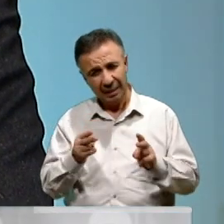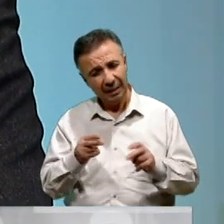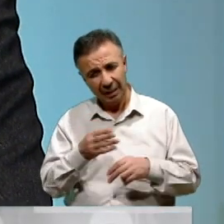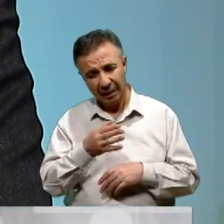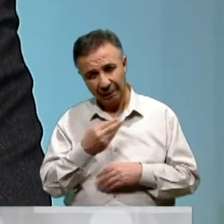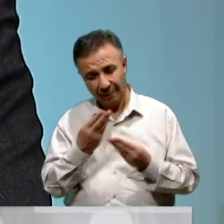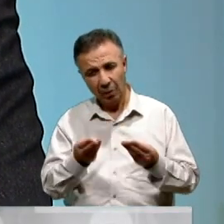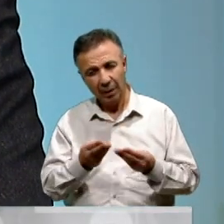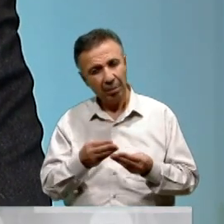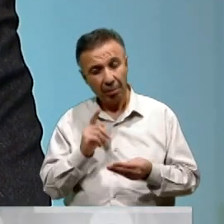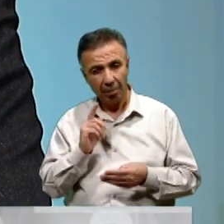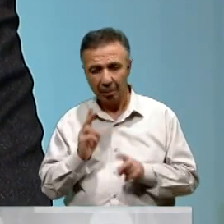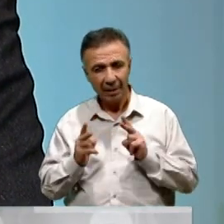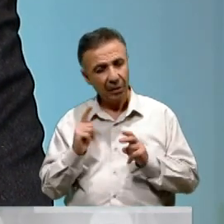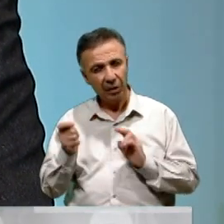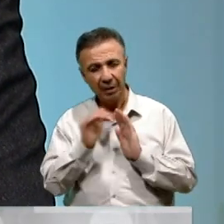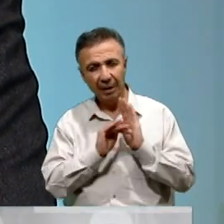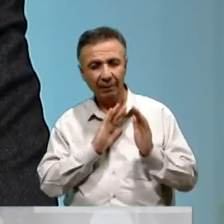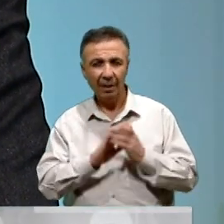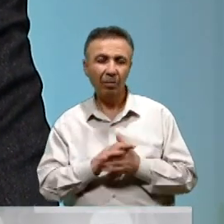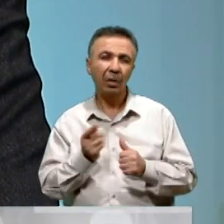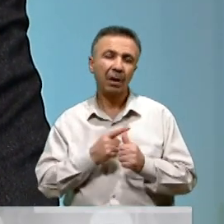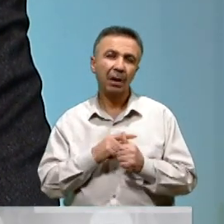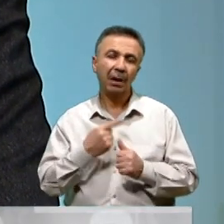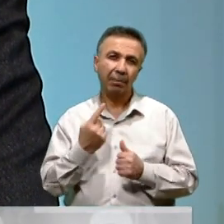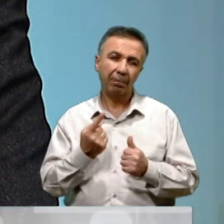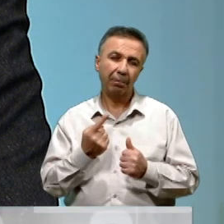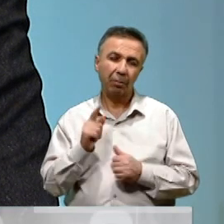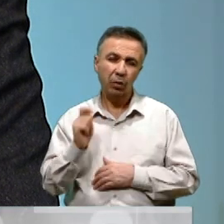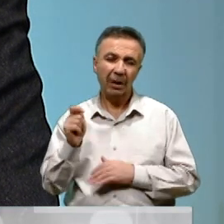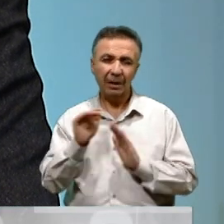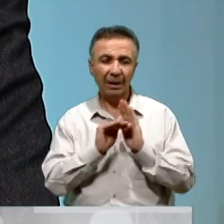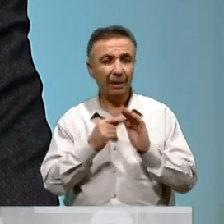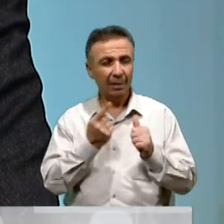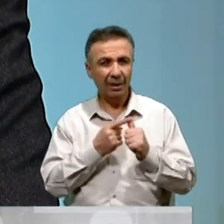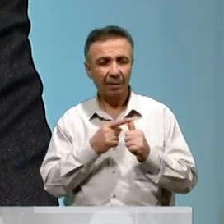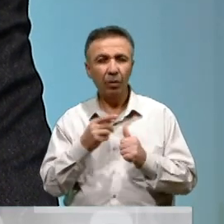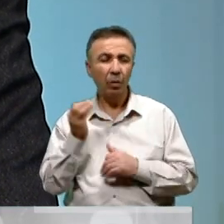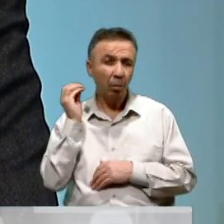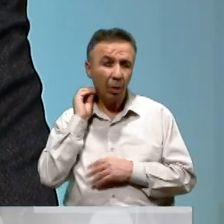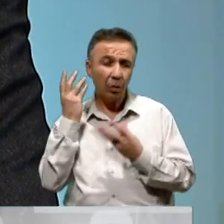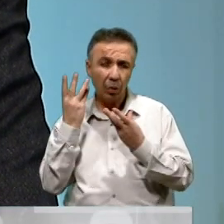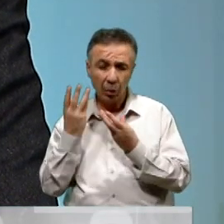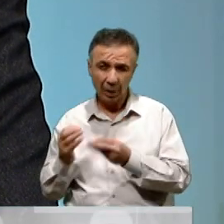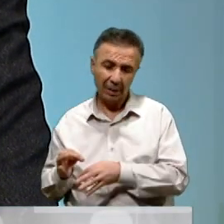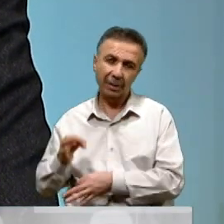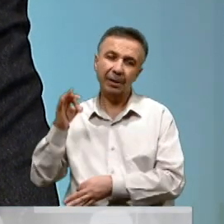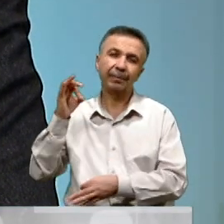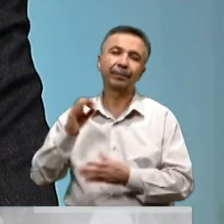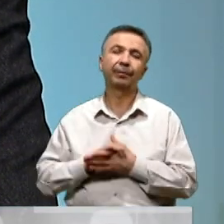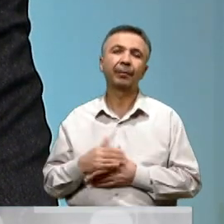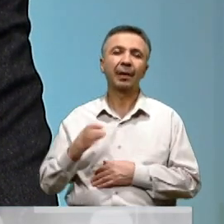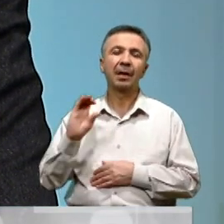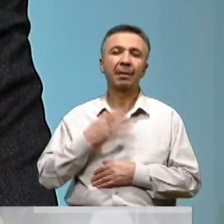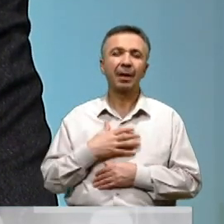ileri sürüyorlar. Bu şartlardan birincisi, bu borcu olan kişinin